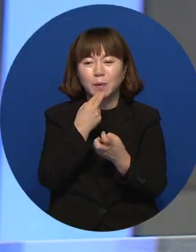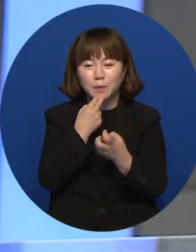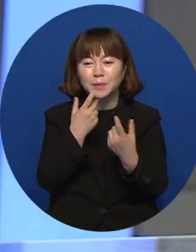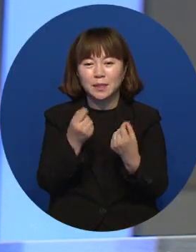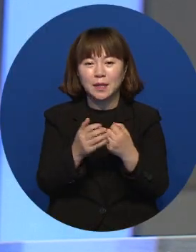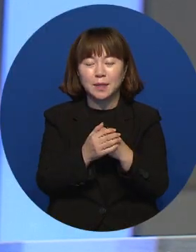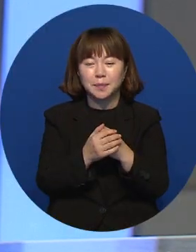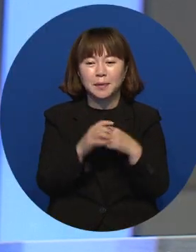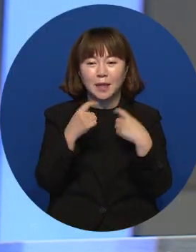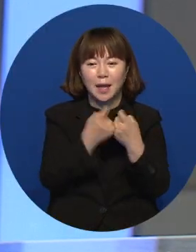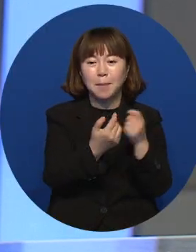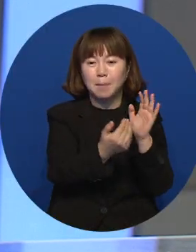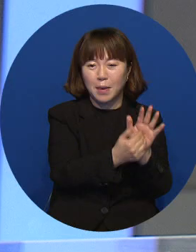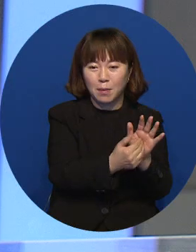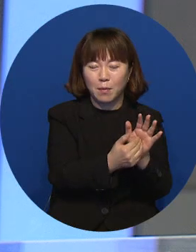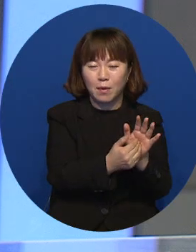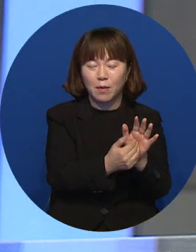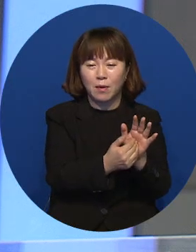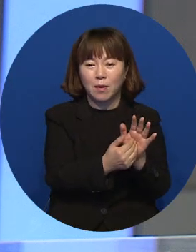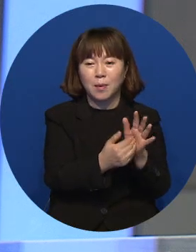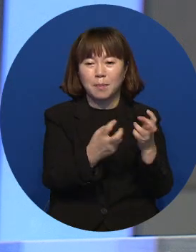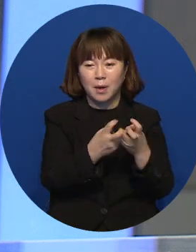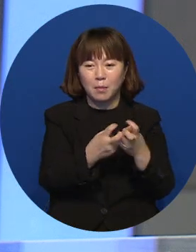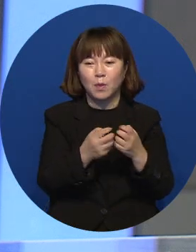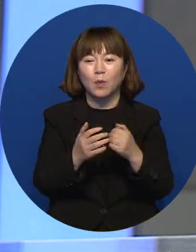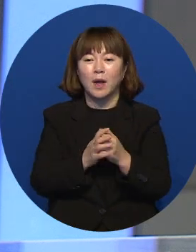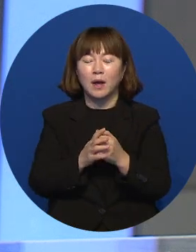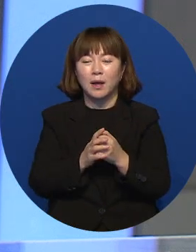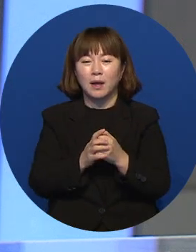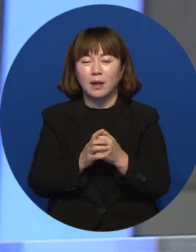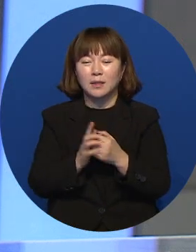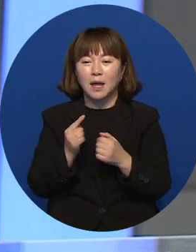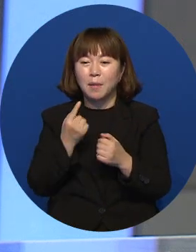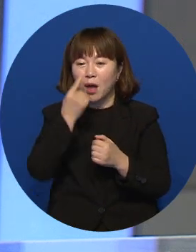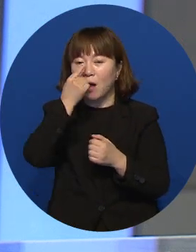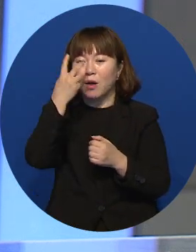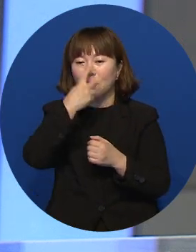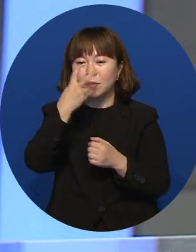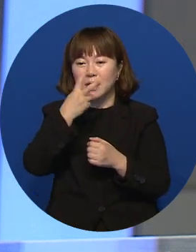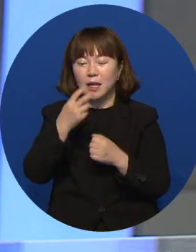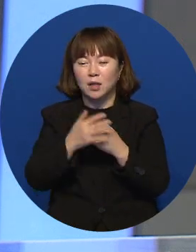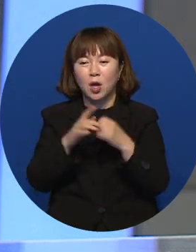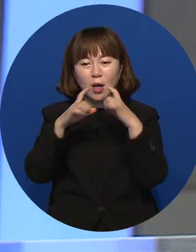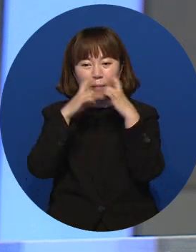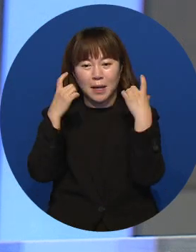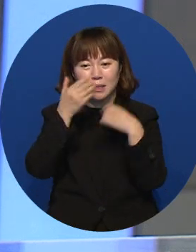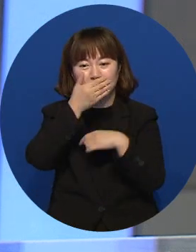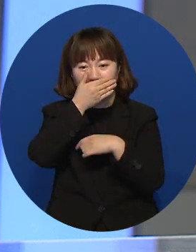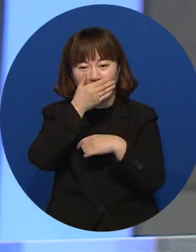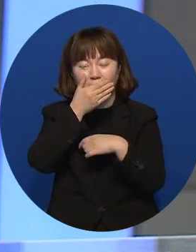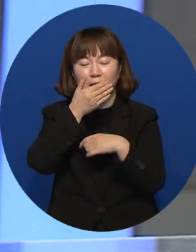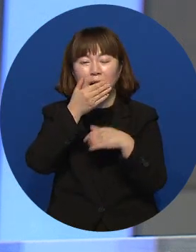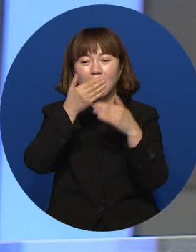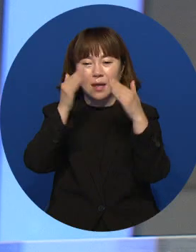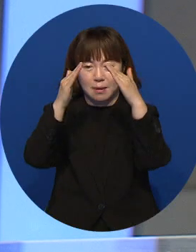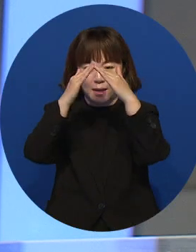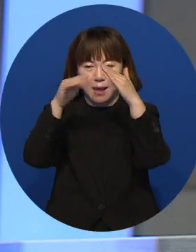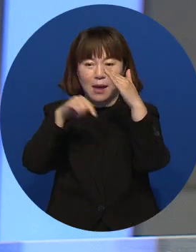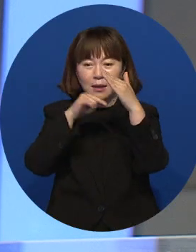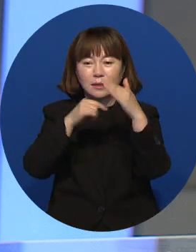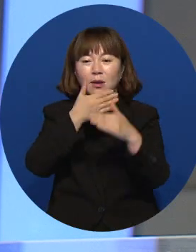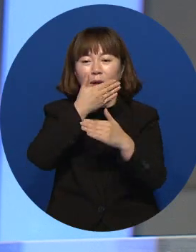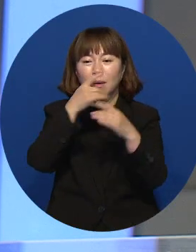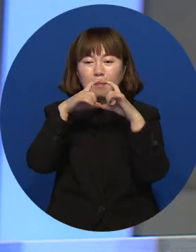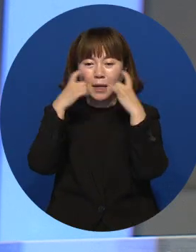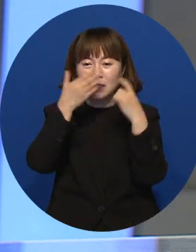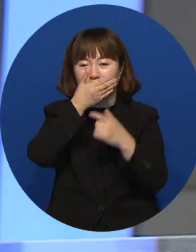좀 선배를 검사 니까 저는 그렇게 되겠지요 마스크를 이제 뭐 신뢰도 쓰지만 신뢰도 가능하면 좀 있었음 좋겠구요 개인적으로